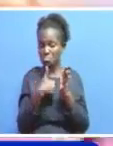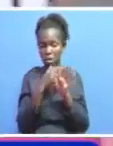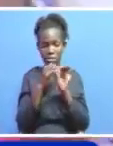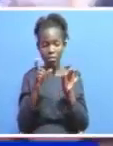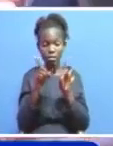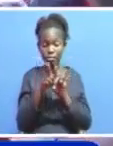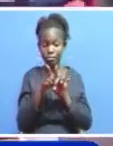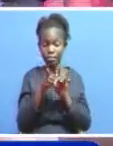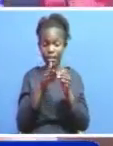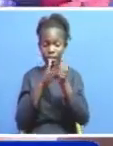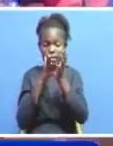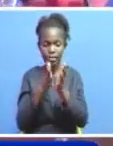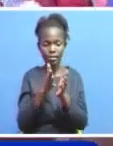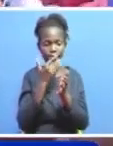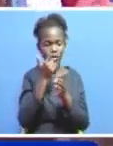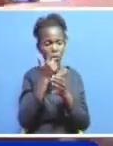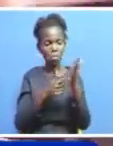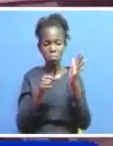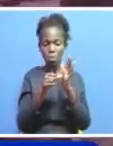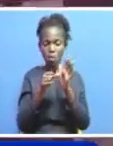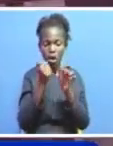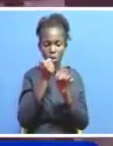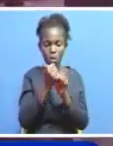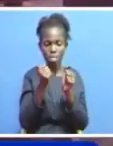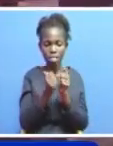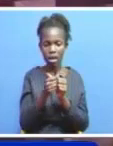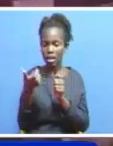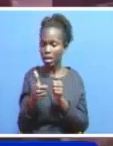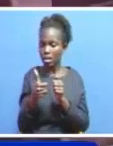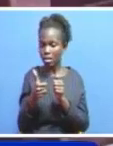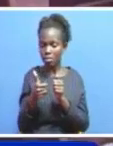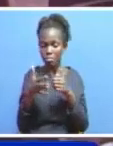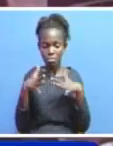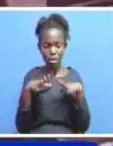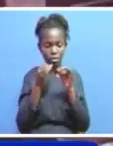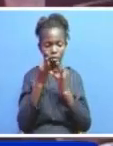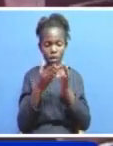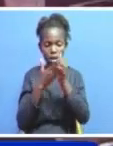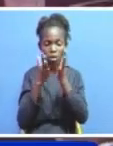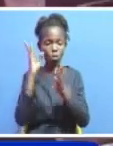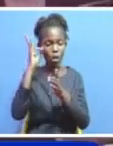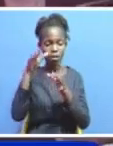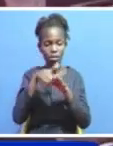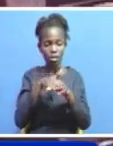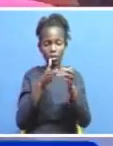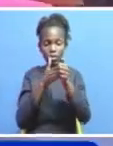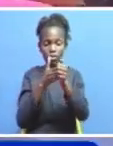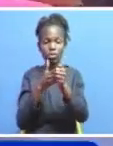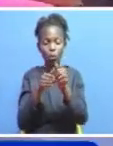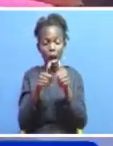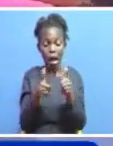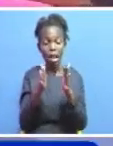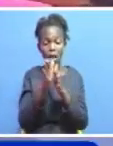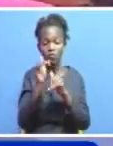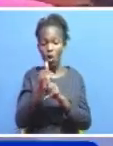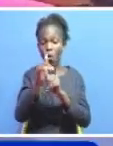uwe ovo, Mutongoi uhuni wasekana ndena vena na kuthuku manangaliko ona jiva. Edhi wa atongoi asumelika utongoi ni kwanzia ila ya ilite na